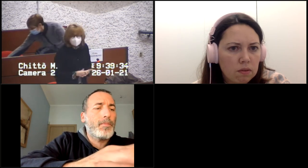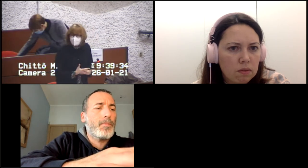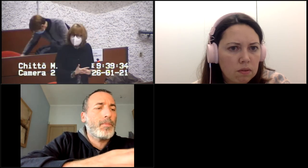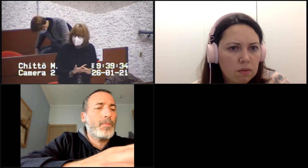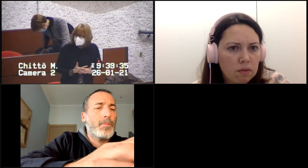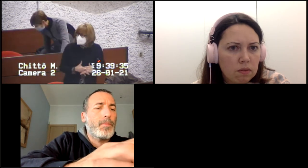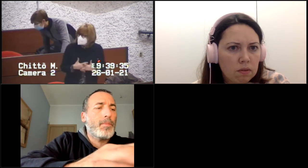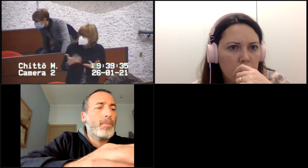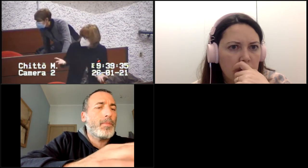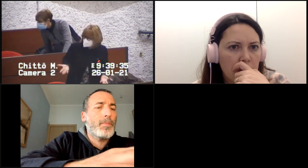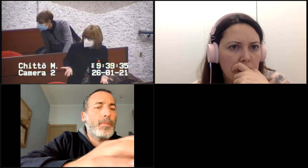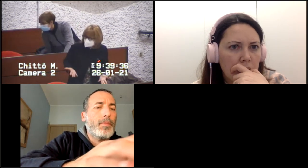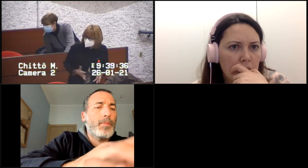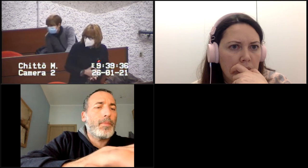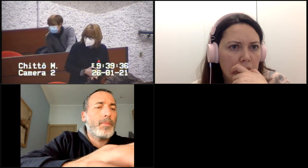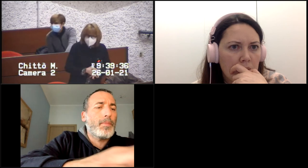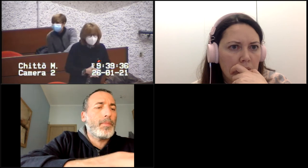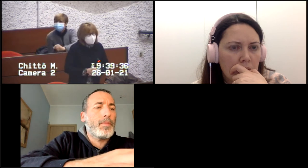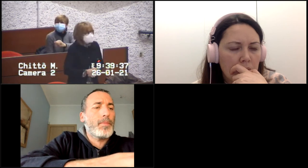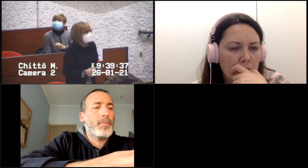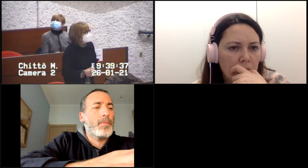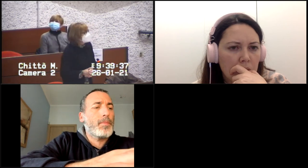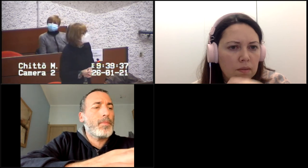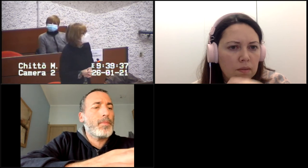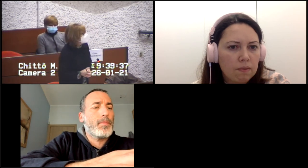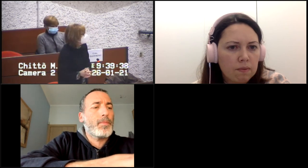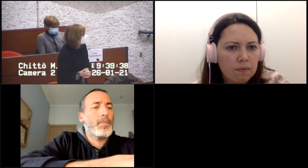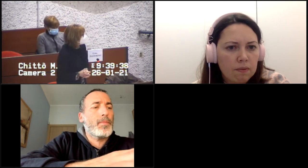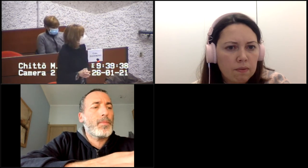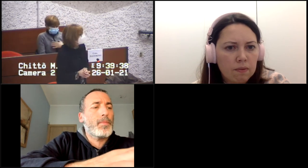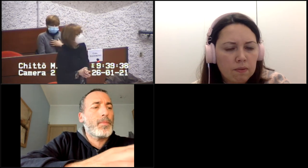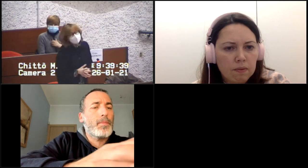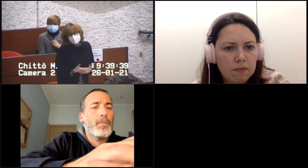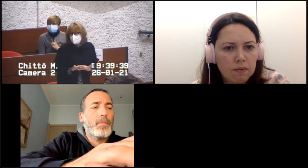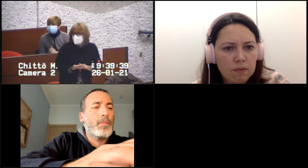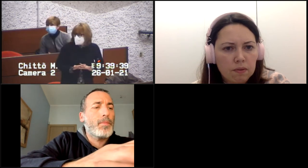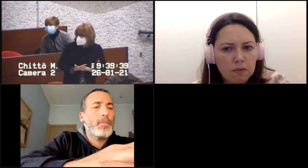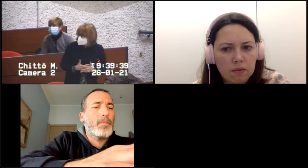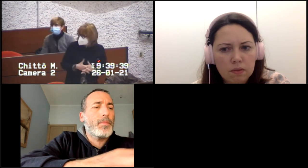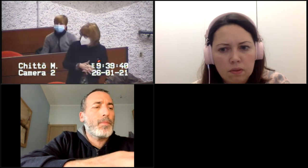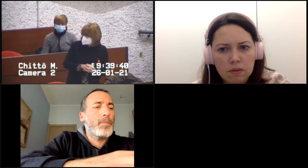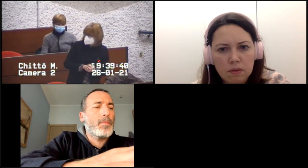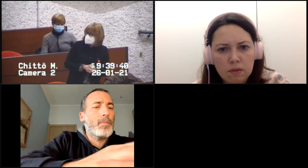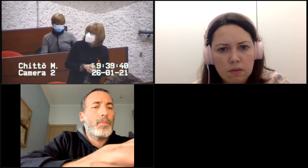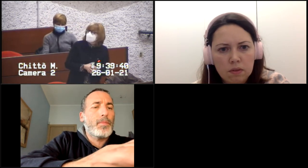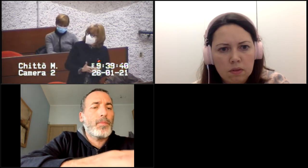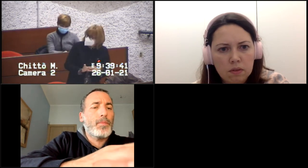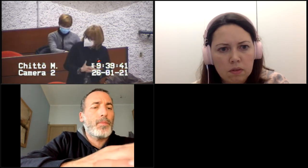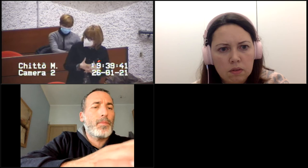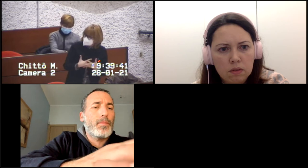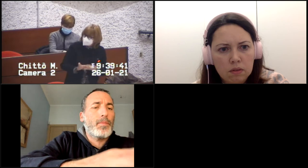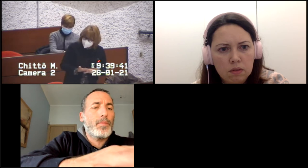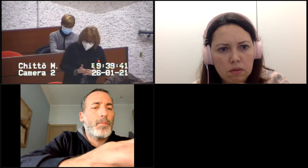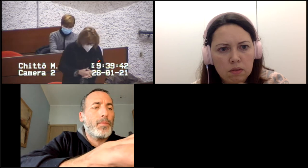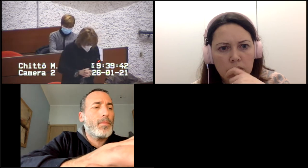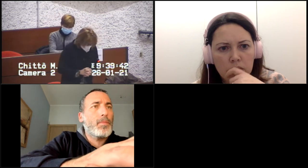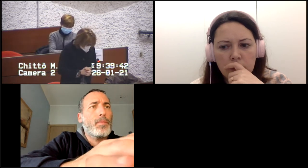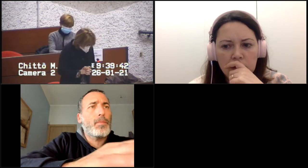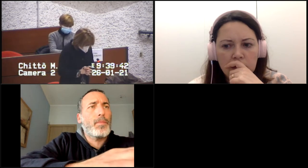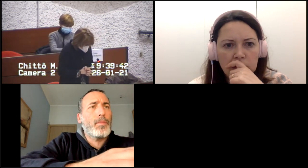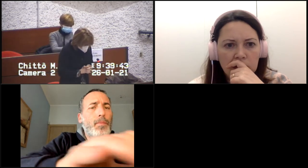grande orgoglio, anche rivendichiamo politicamente, perché c'è stata una pressione, come dire, convinta